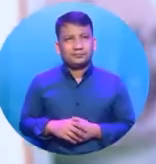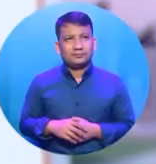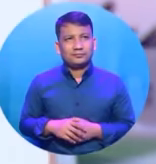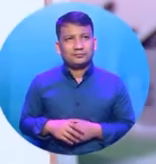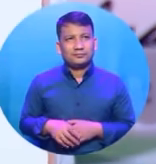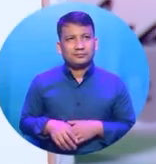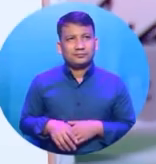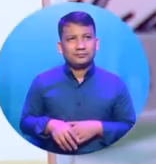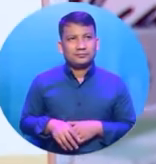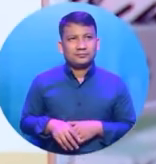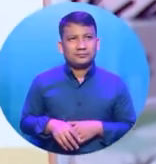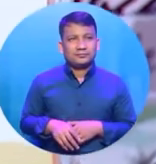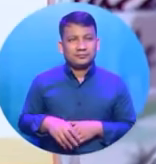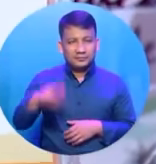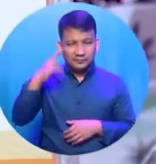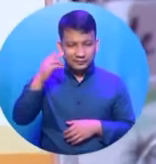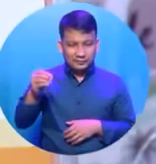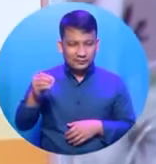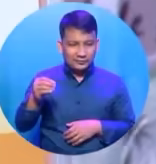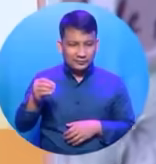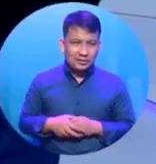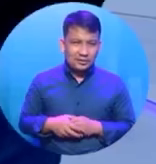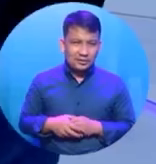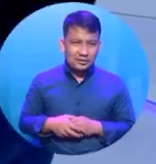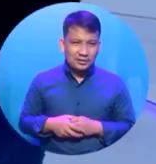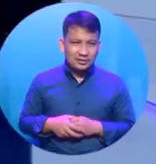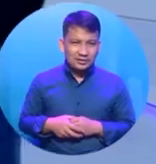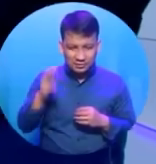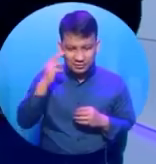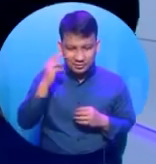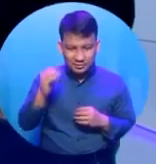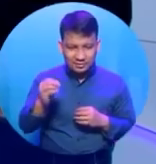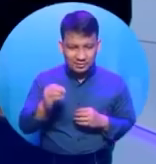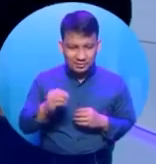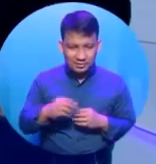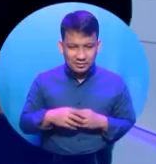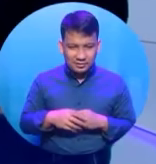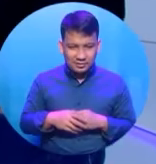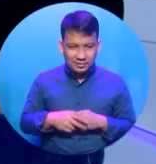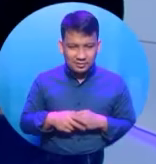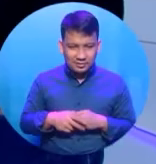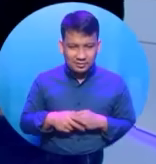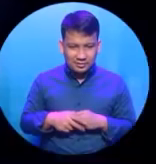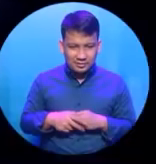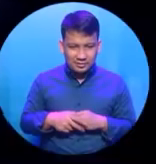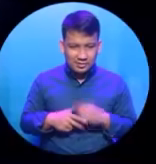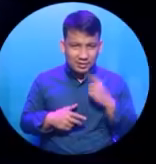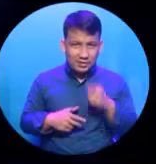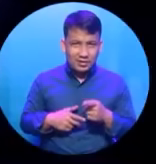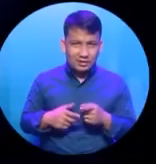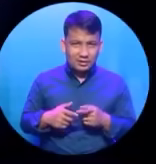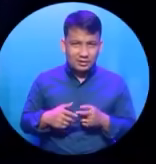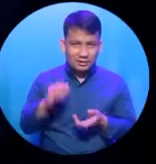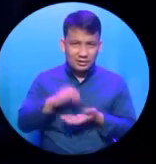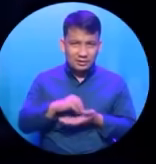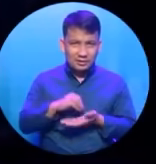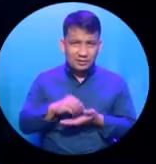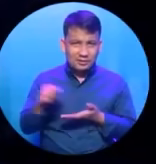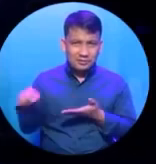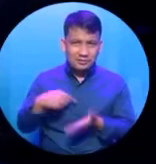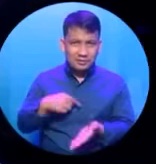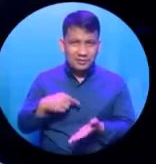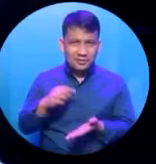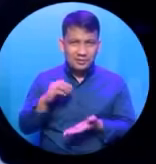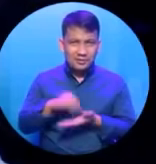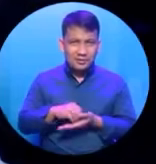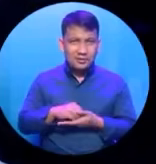ng ATC, mabilis na kumbutika. Hello? Hello? Hello? Kailan niyo po babayaran yung utang niyo?